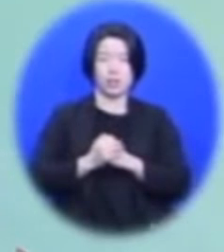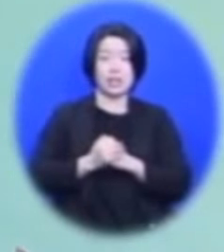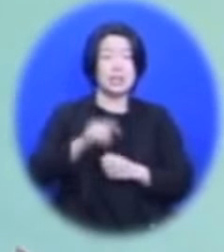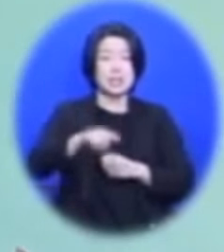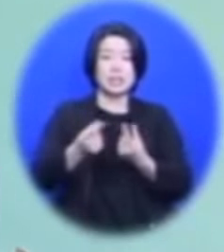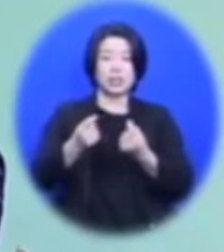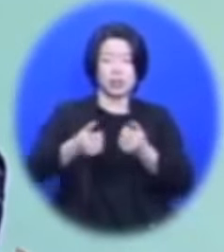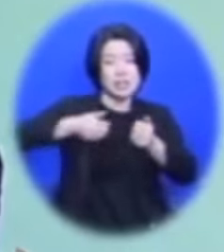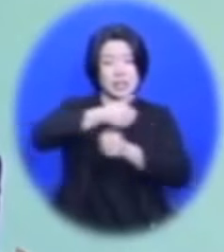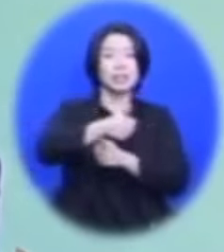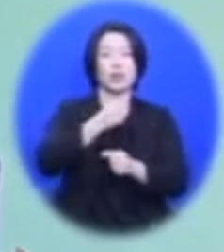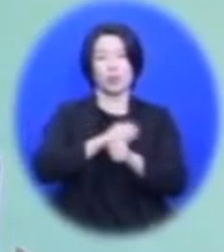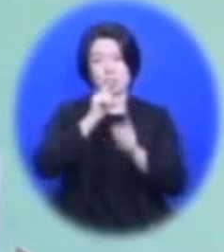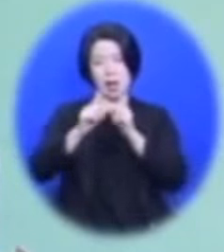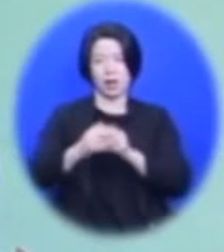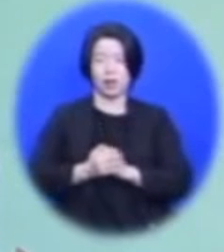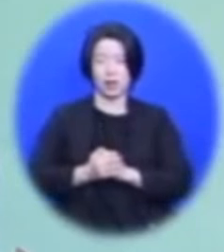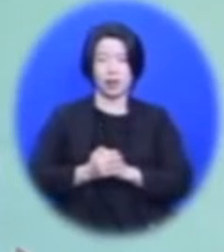이런 걸 이겼다고 하는 거죠.